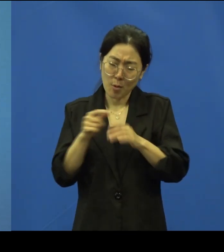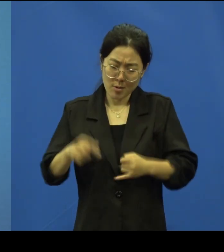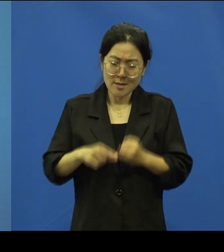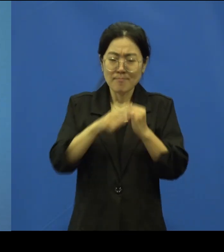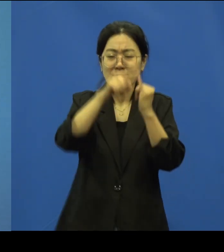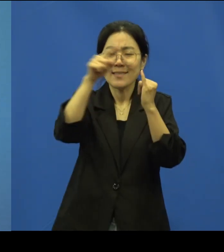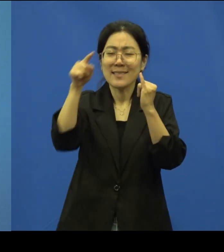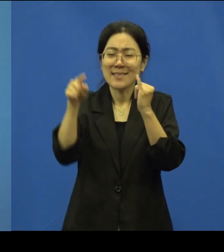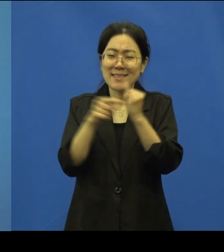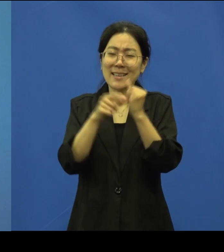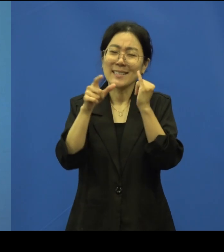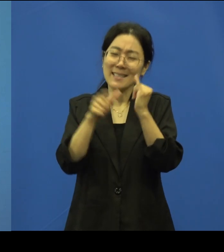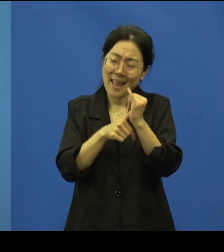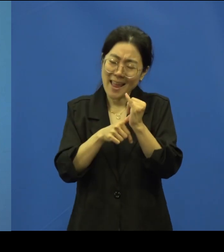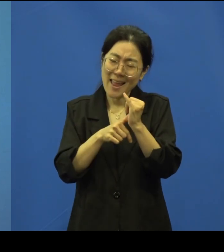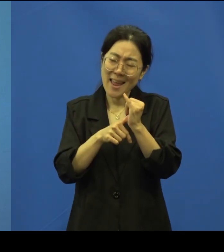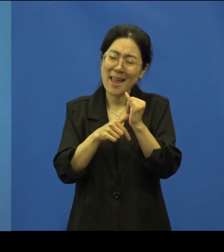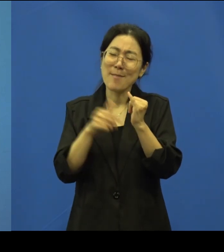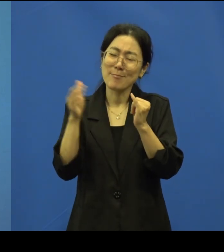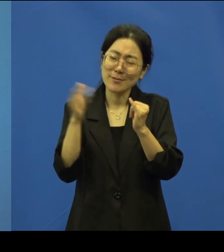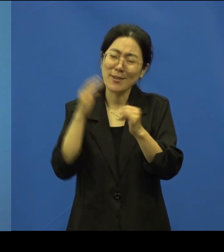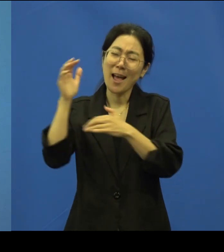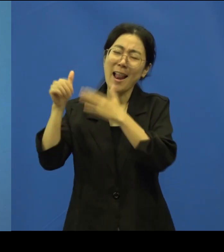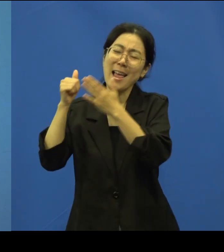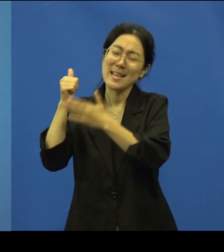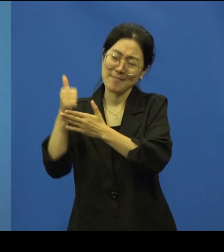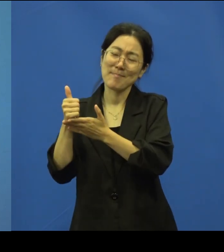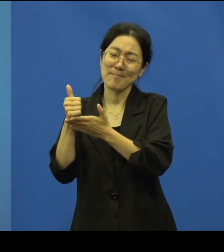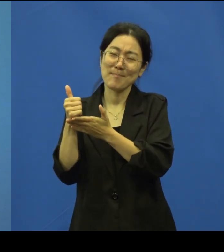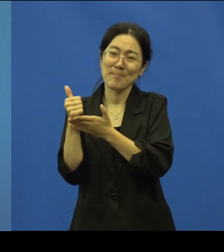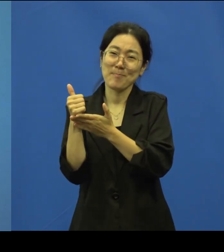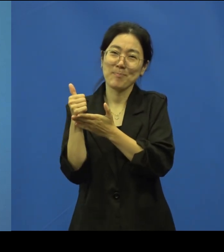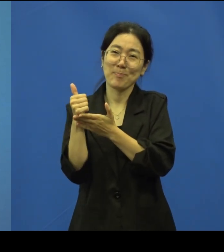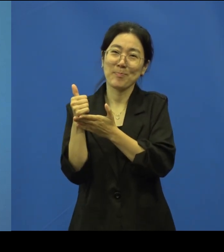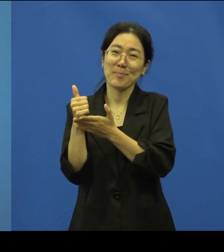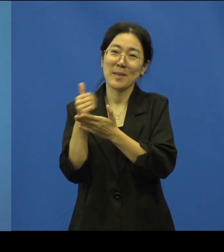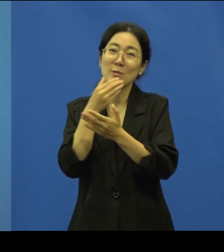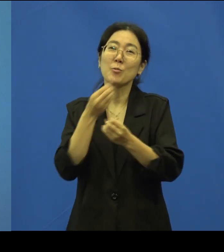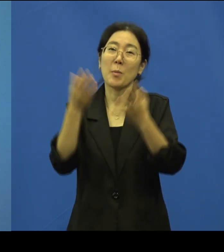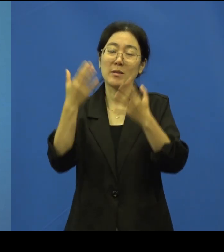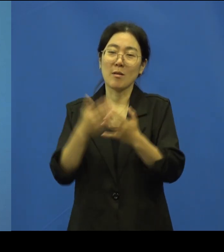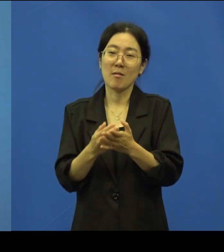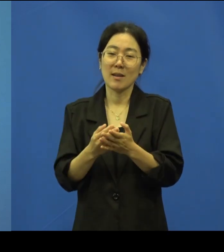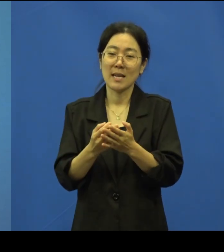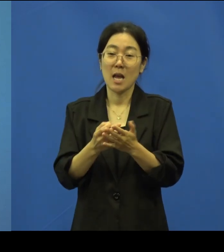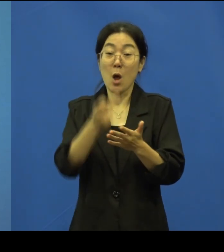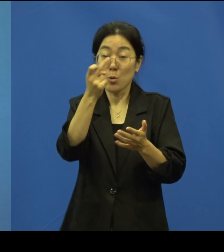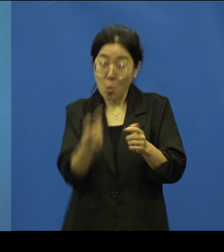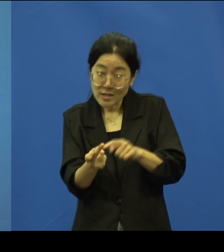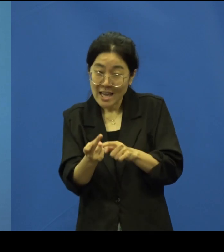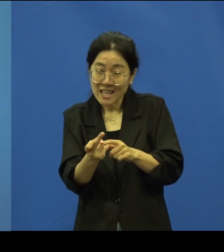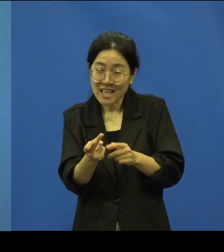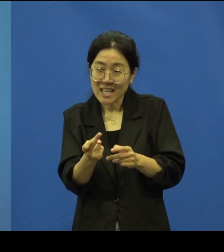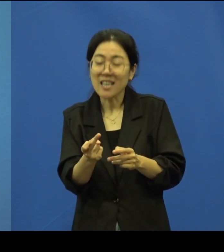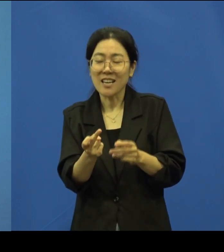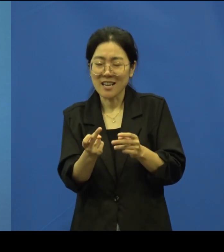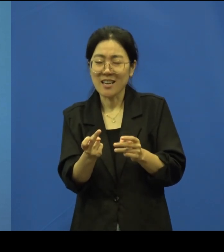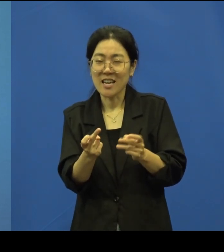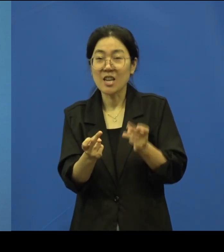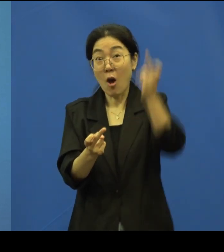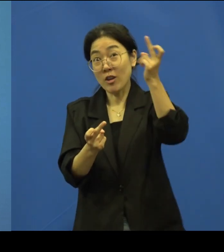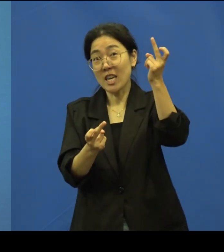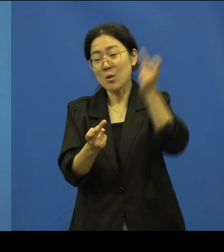하나님의 약속을, 축복을 받은 사람입니다. 큰 자가 형이 작은 자를 섬길 것이다. 그리고